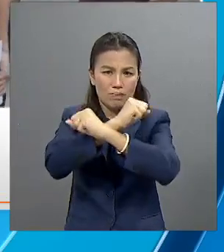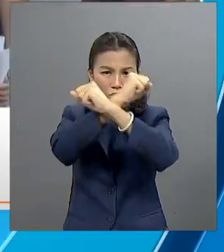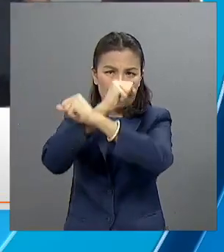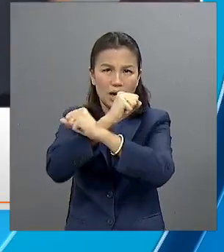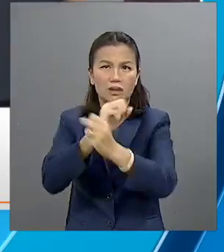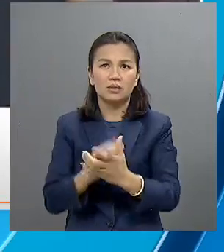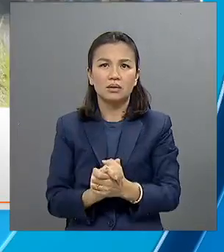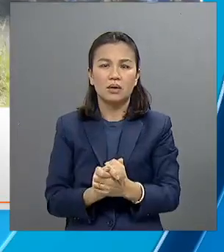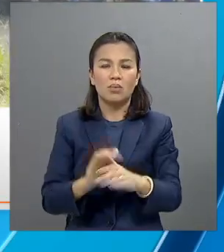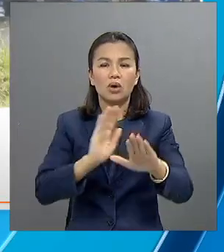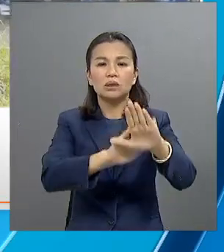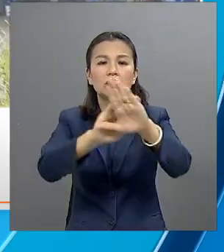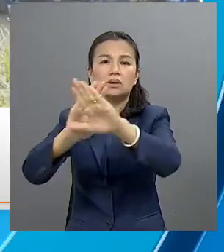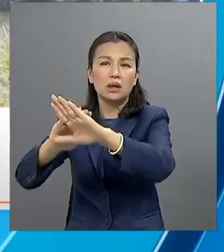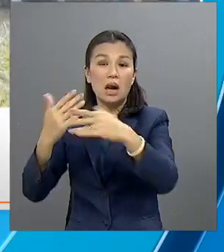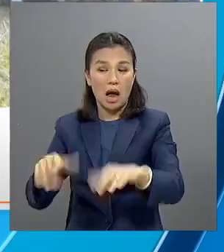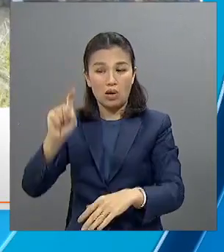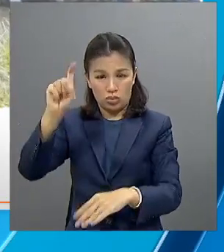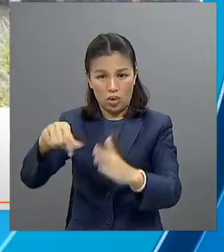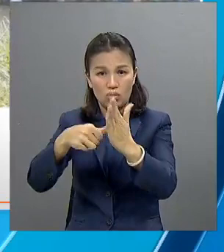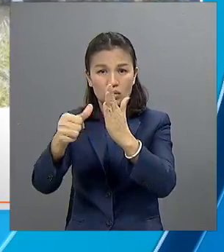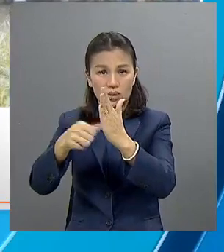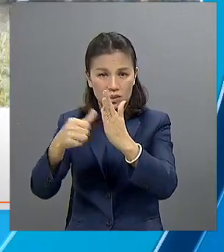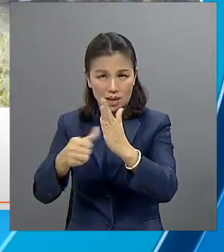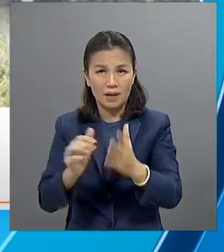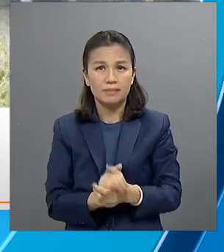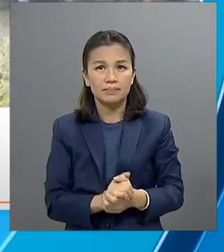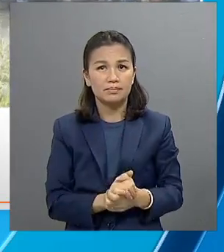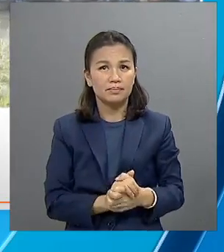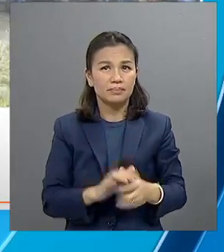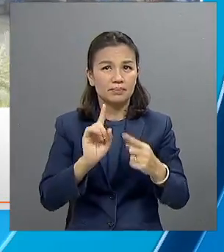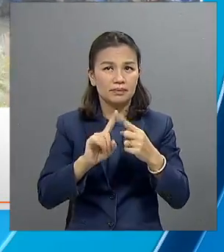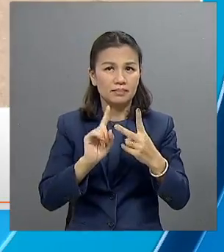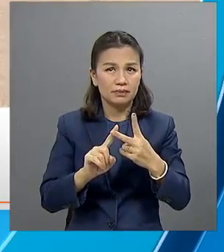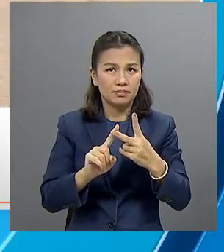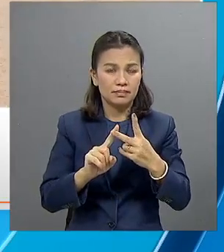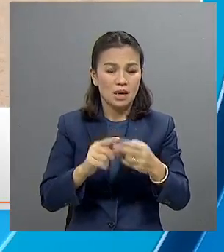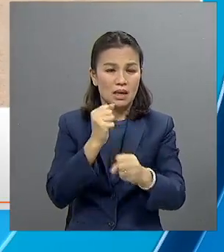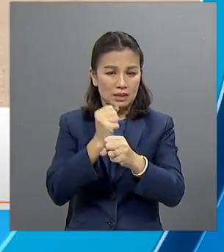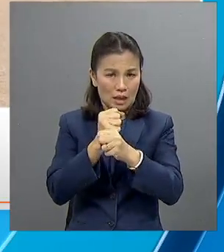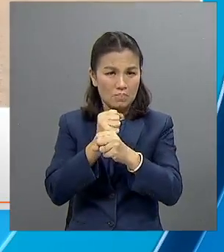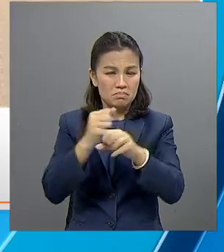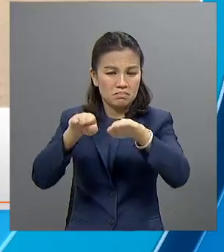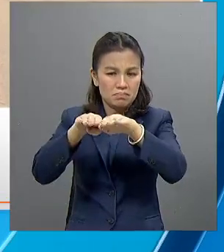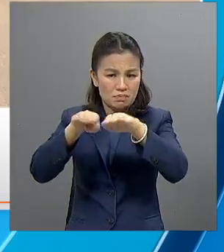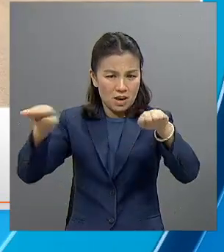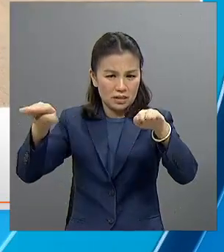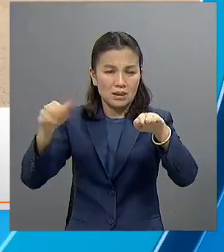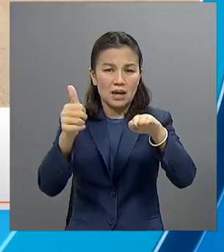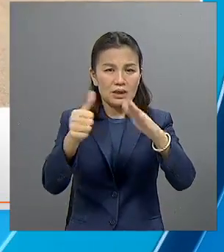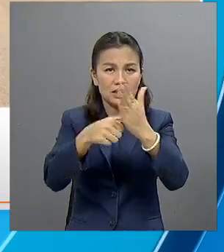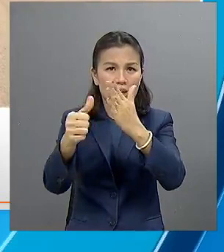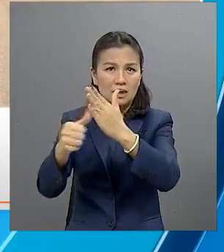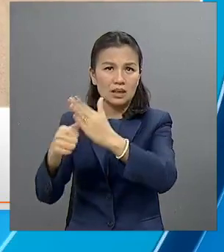ไปแล ้ วนะครับรวมไปถึงแม้กระทั่งทางให้จัดมาตรการเนี่ยทั้งหมดเนี่ยให้ดีนะครับซ ึ่ งจริงๆแล้วตอน